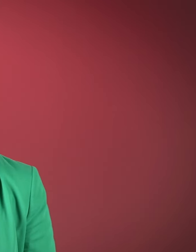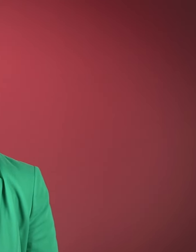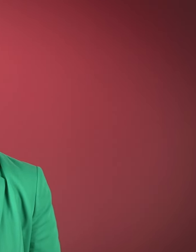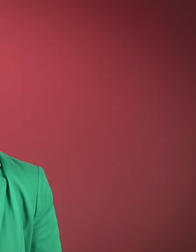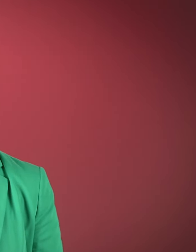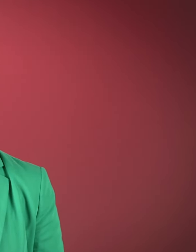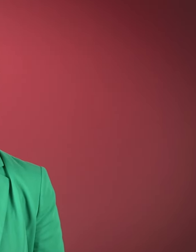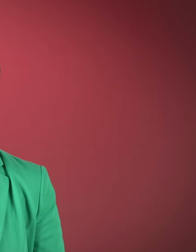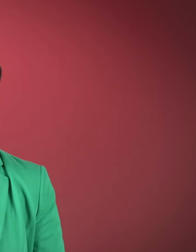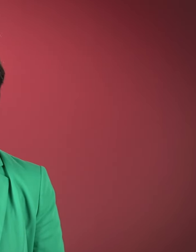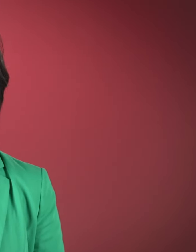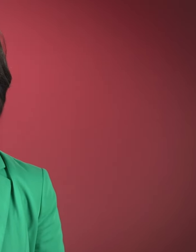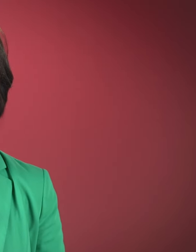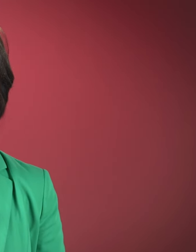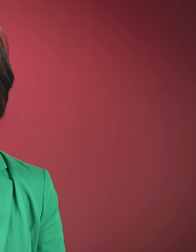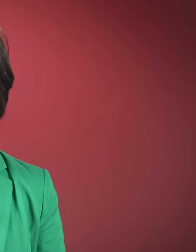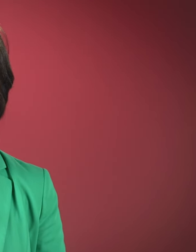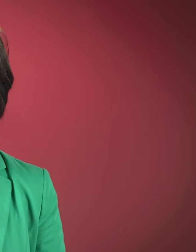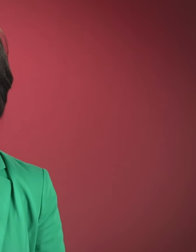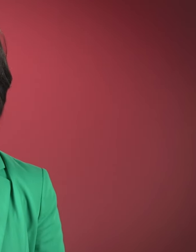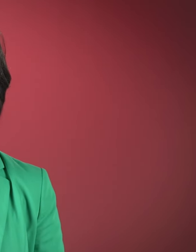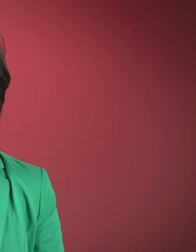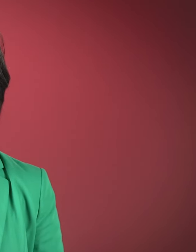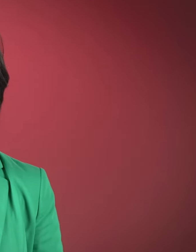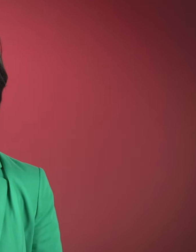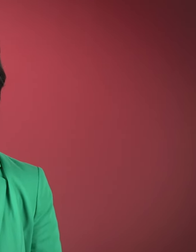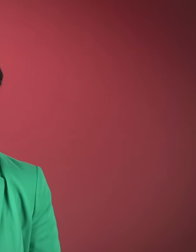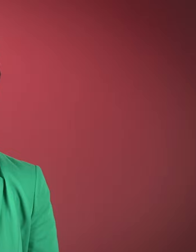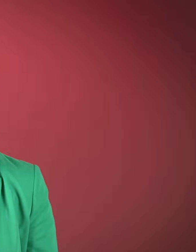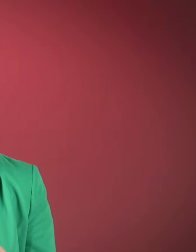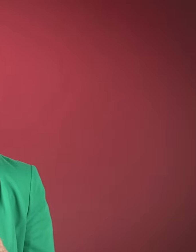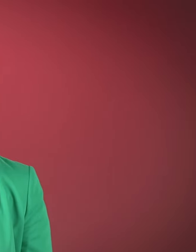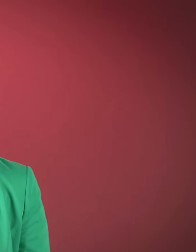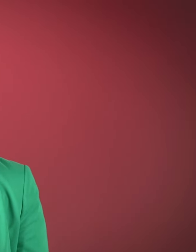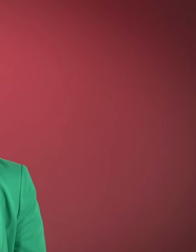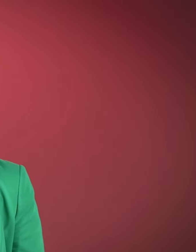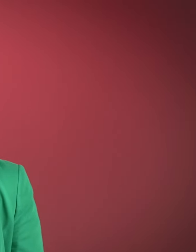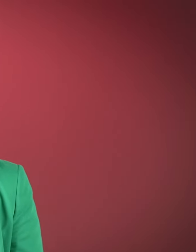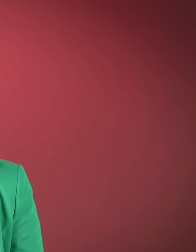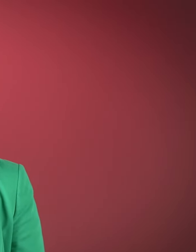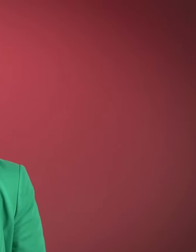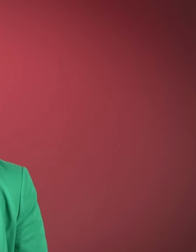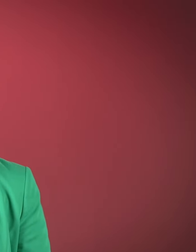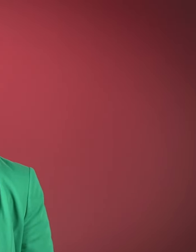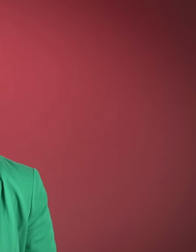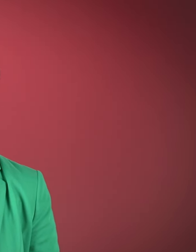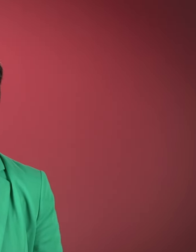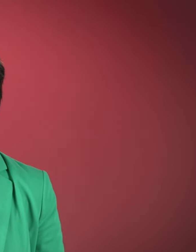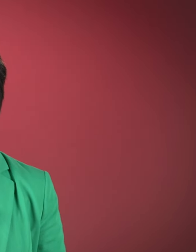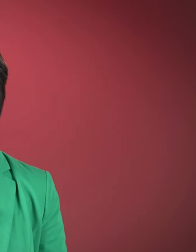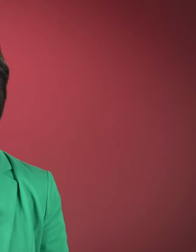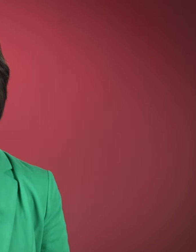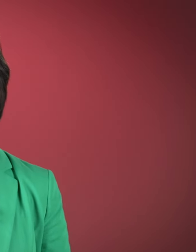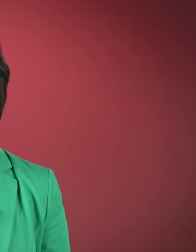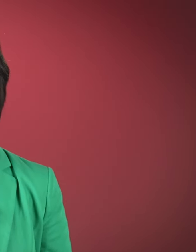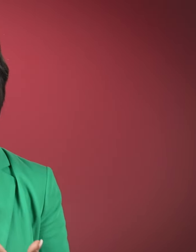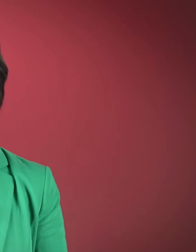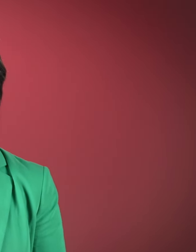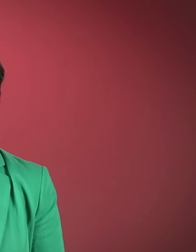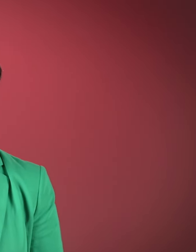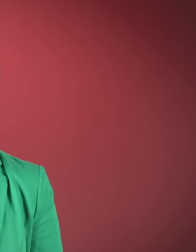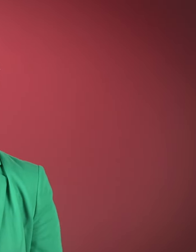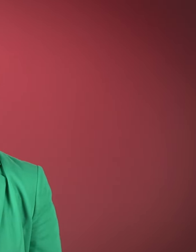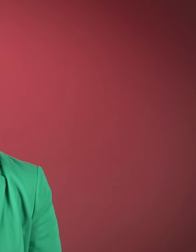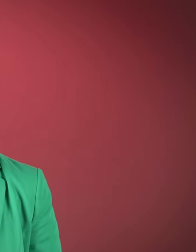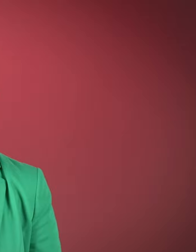Brahma zu enden, Demokratie und Menschenrechte sind immer nur so stark wie die Bereitschaft der Menschen, sie